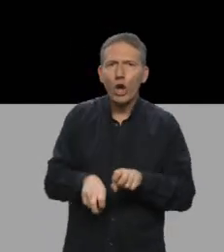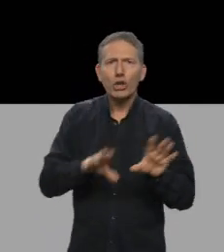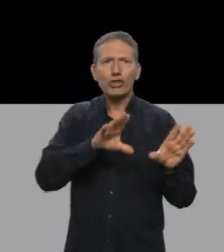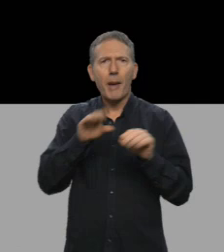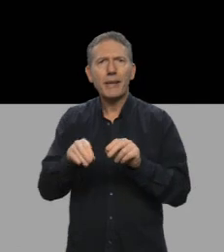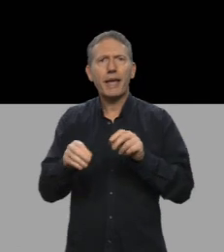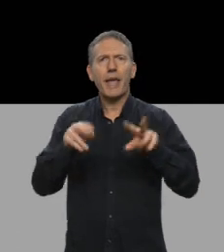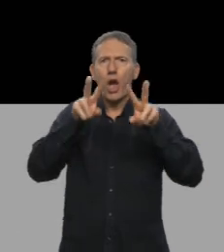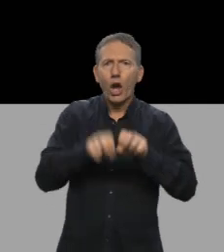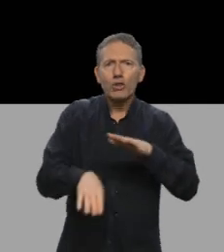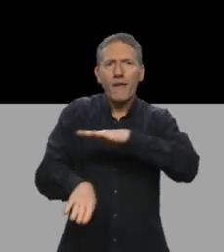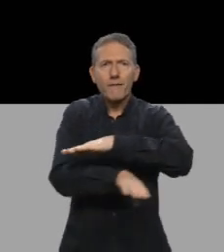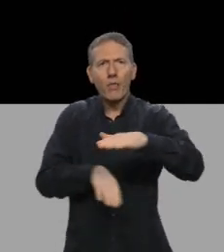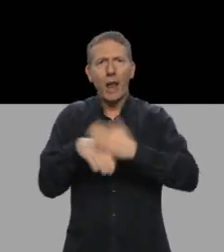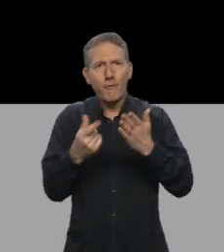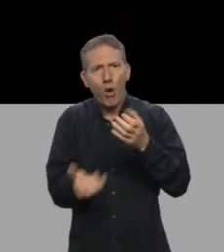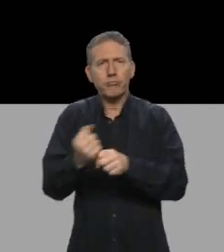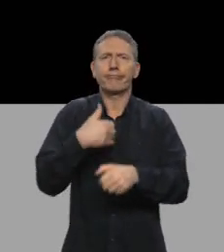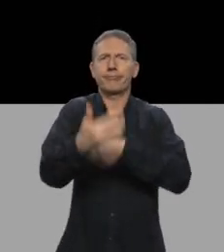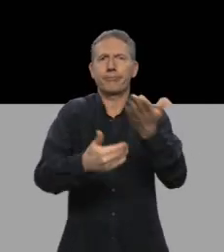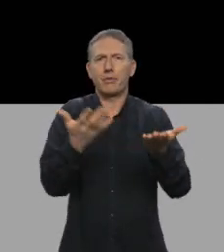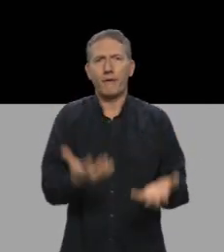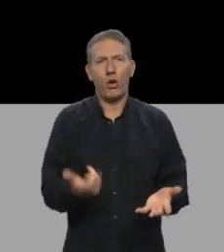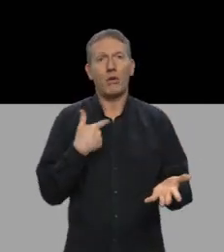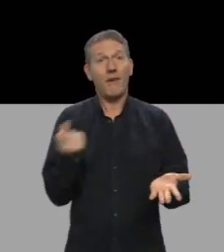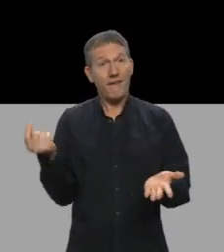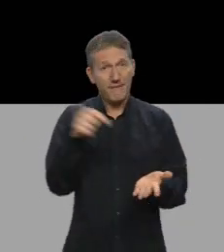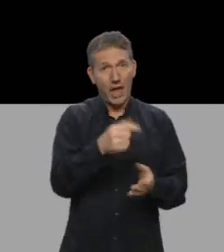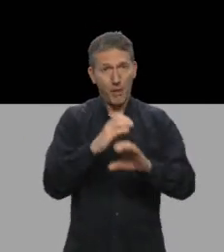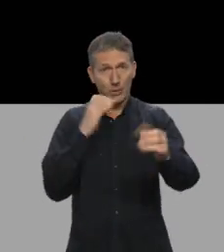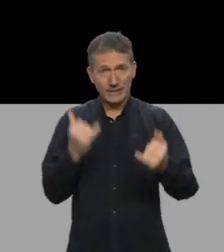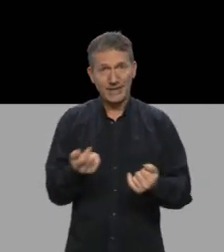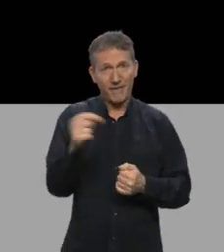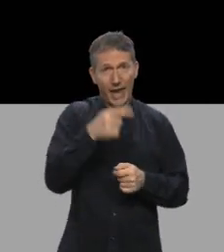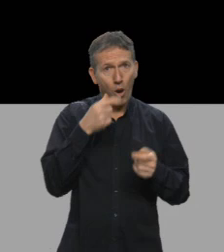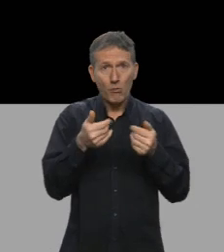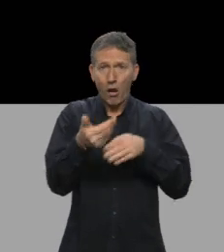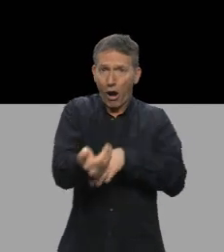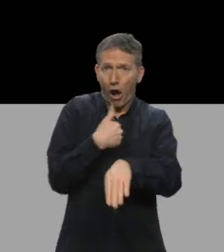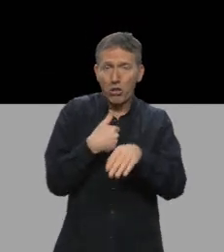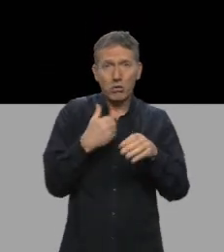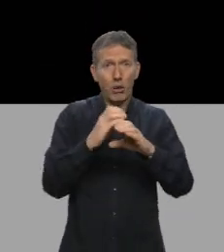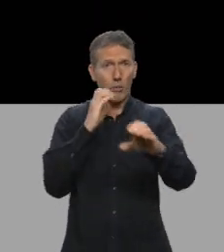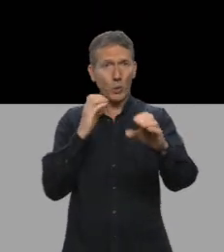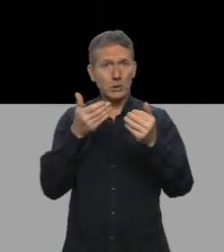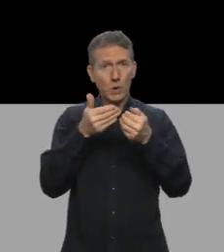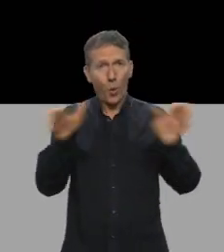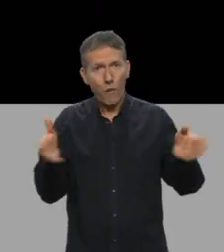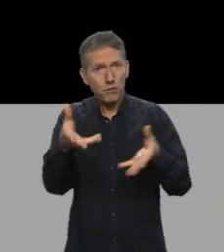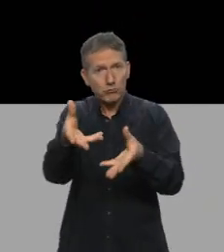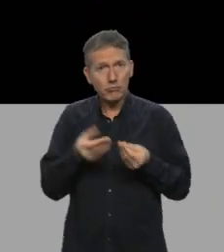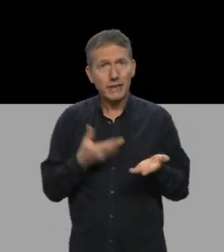que nous allons remettre en place. Venez le voir, ce bus. Venez-y, rentrez-y. Il est ouvert à